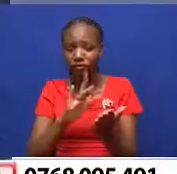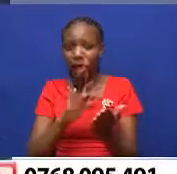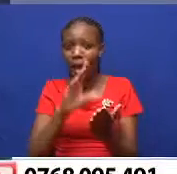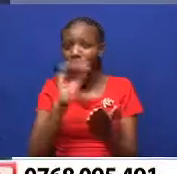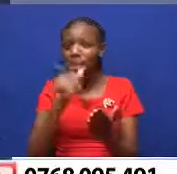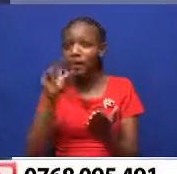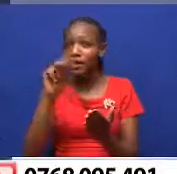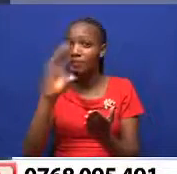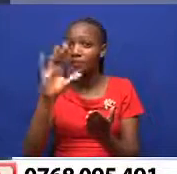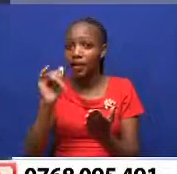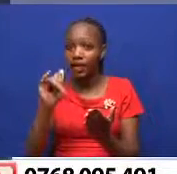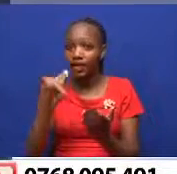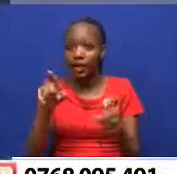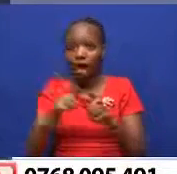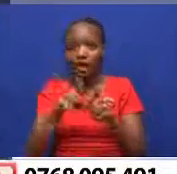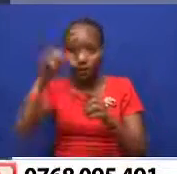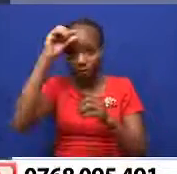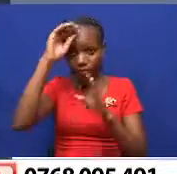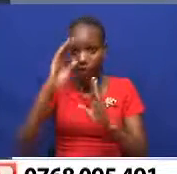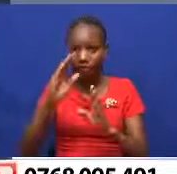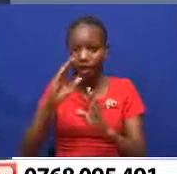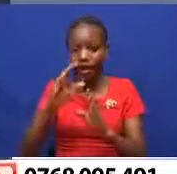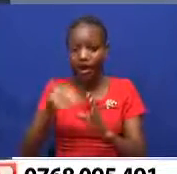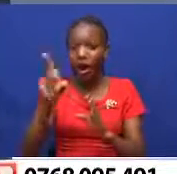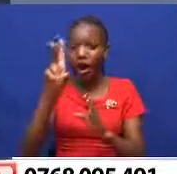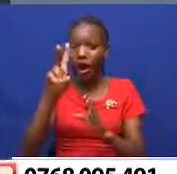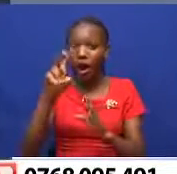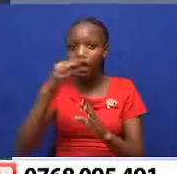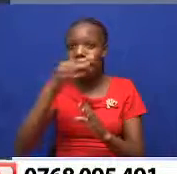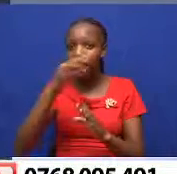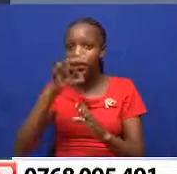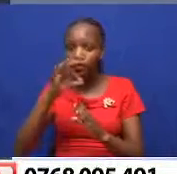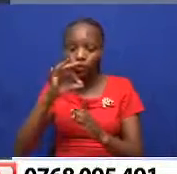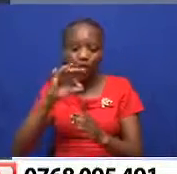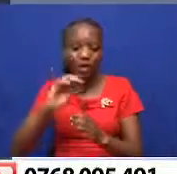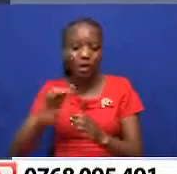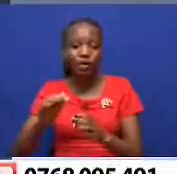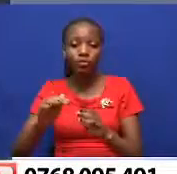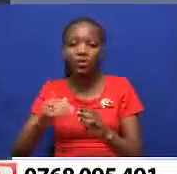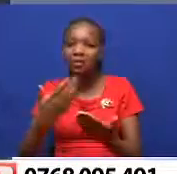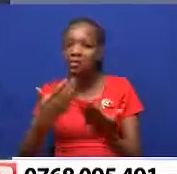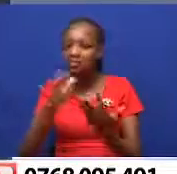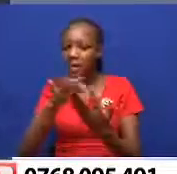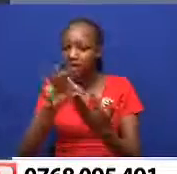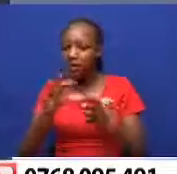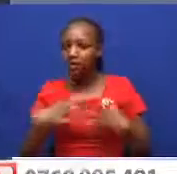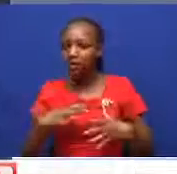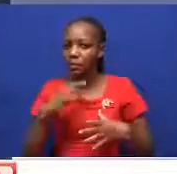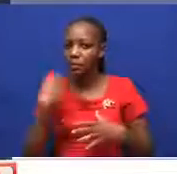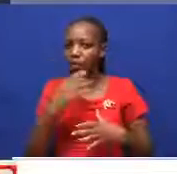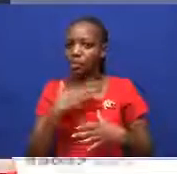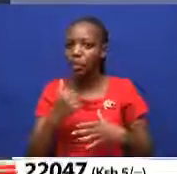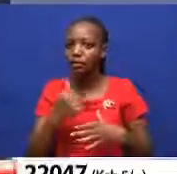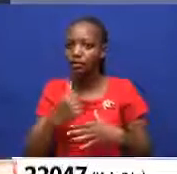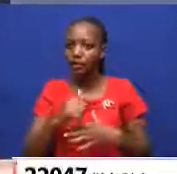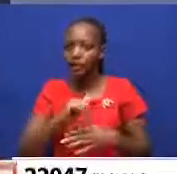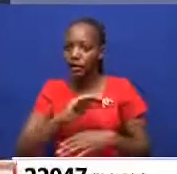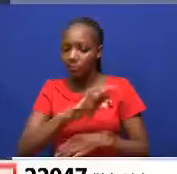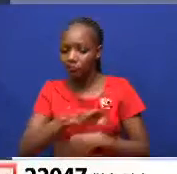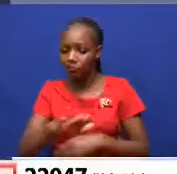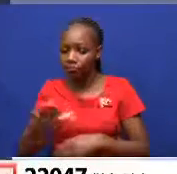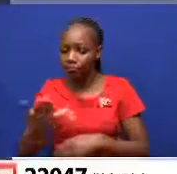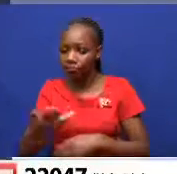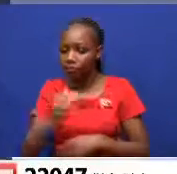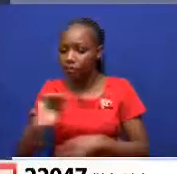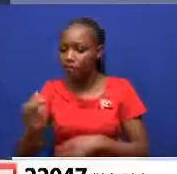wadi. Tayari gavana Charity Ngilu wa Kitui akiwa miongoni mwa wanaopendekeza kaunti zao kuvunjiliwa mbali. Joash